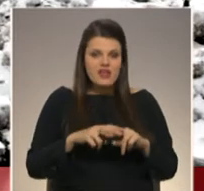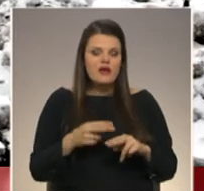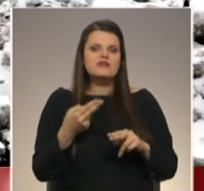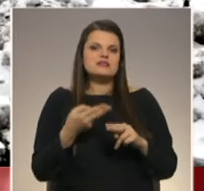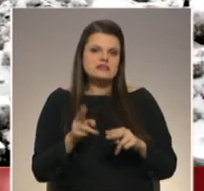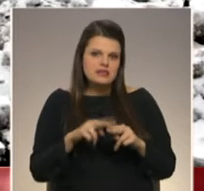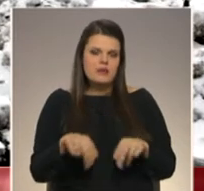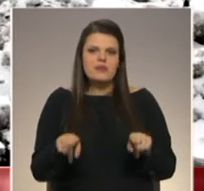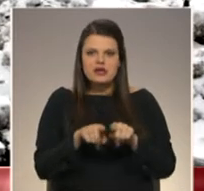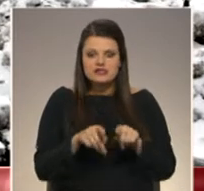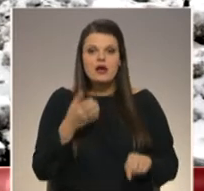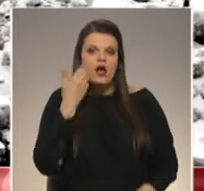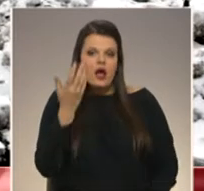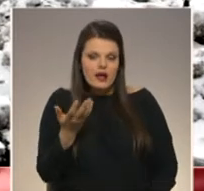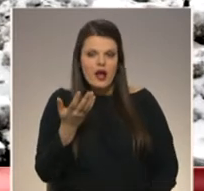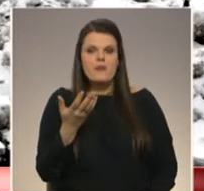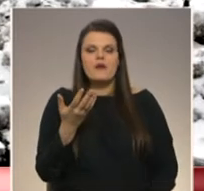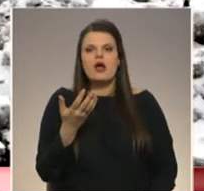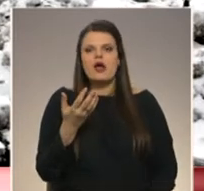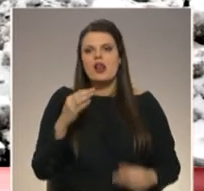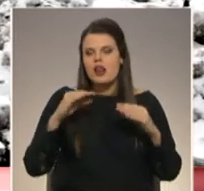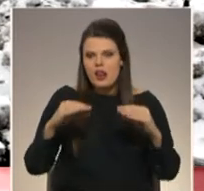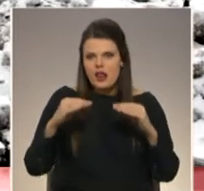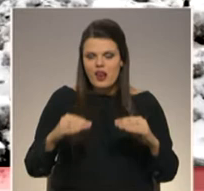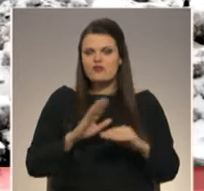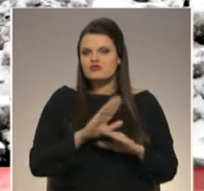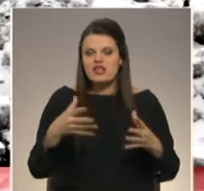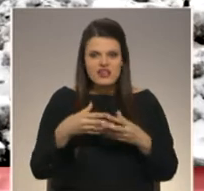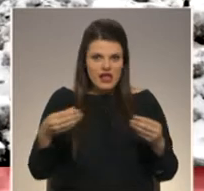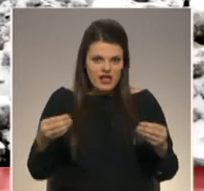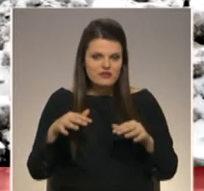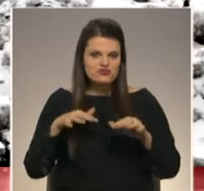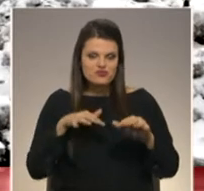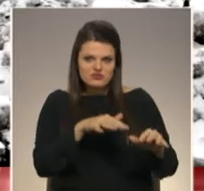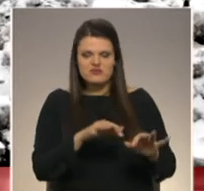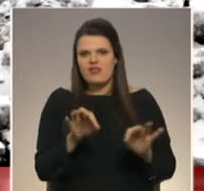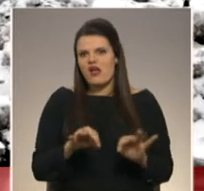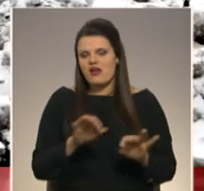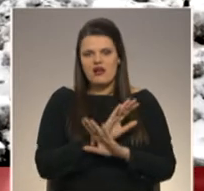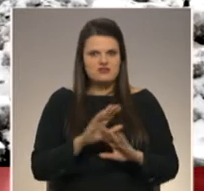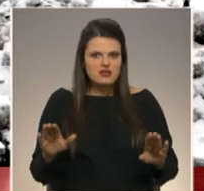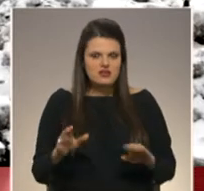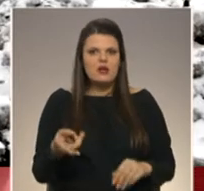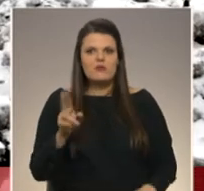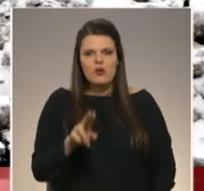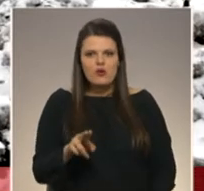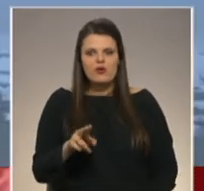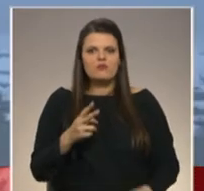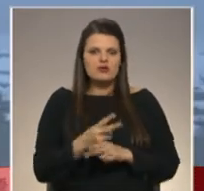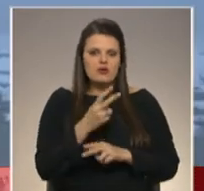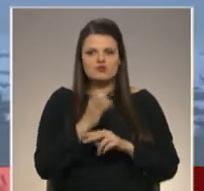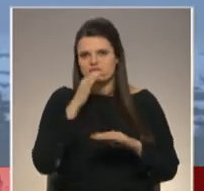arī kamēr to ledus neizkustinās, nekas nebūs. Un līmeņus vēl